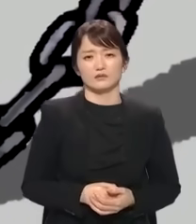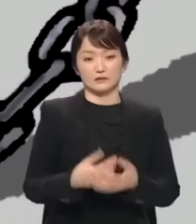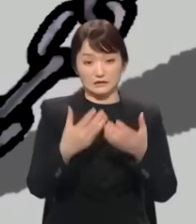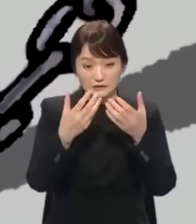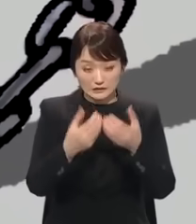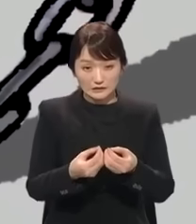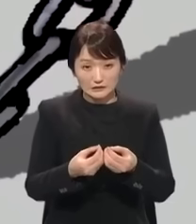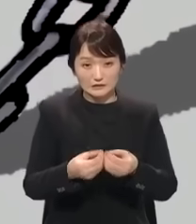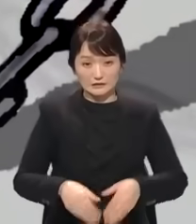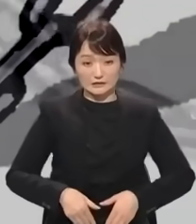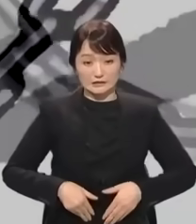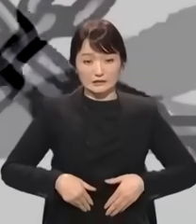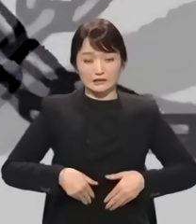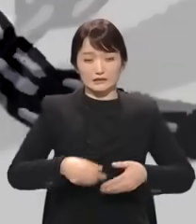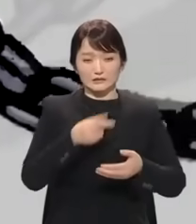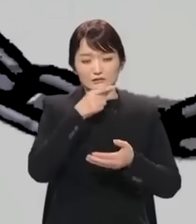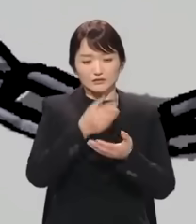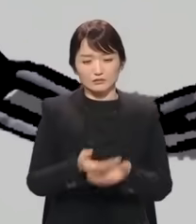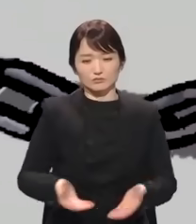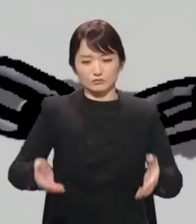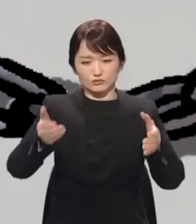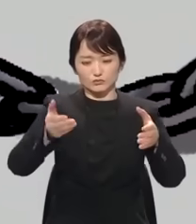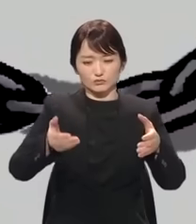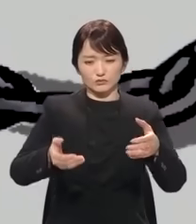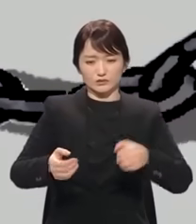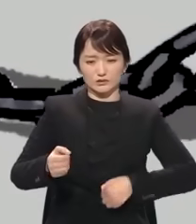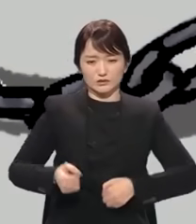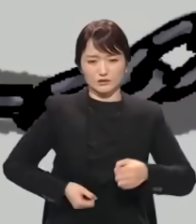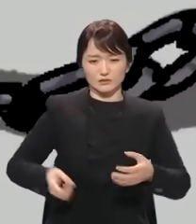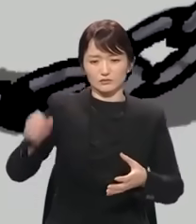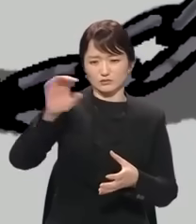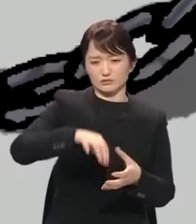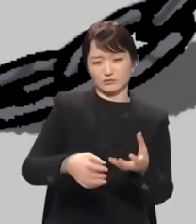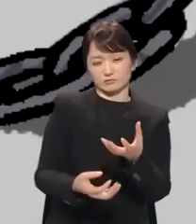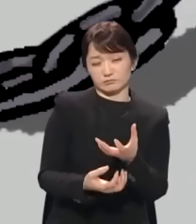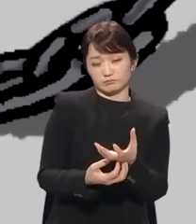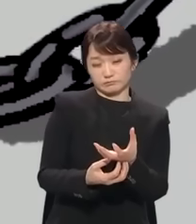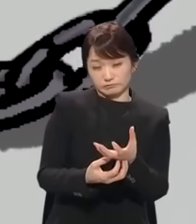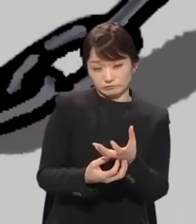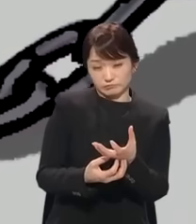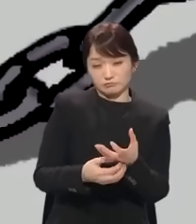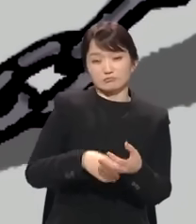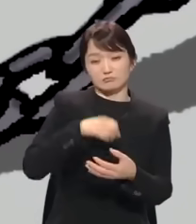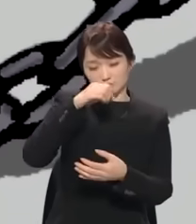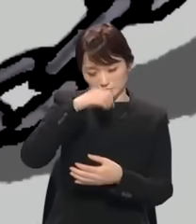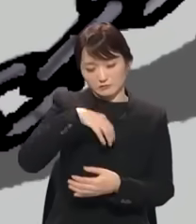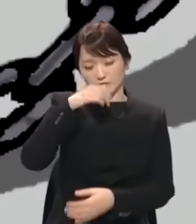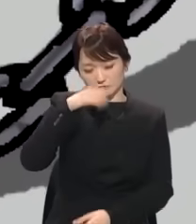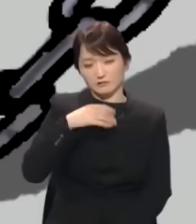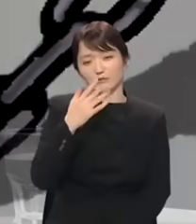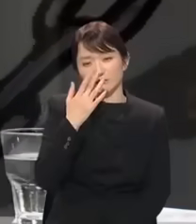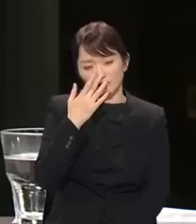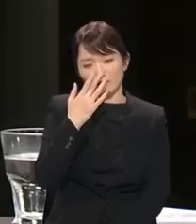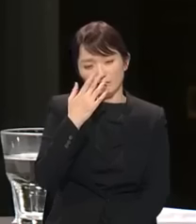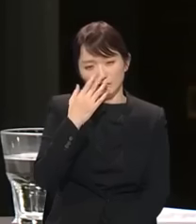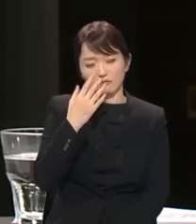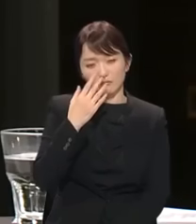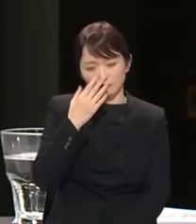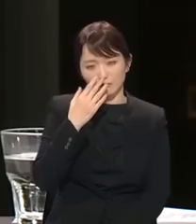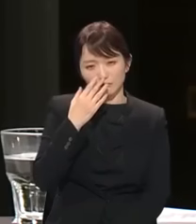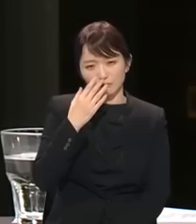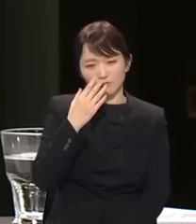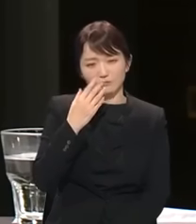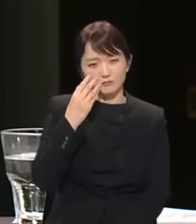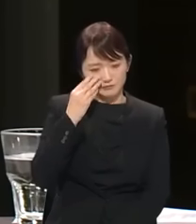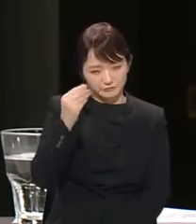삶아진 개구리가 되어 버린 거죠 보통 우리가 섬 노에 어는데 도시 한복판에서 진짜 저런 노예 생활을 하는